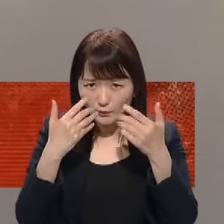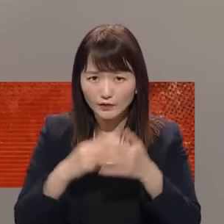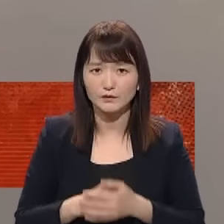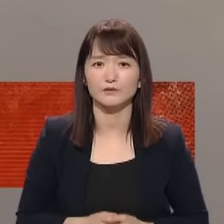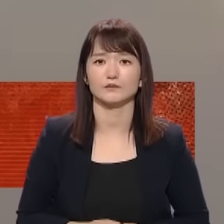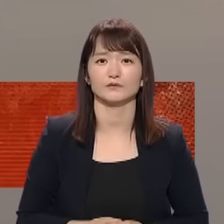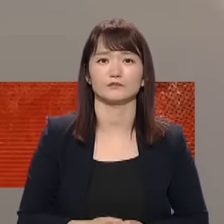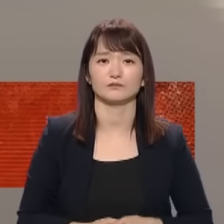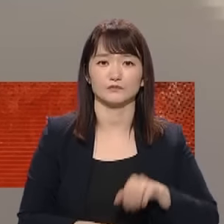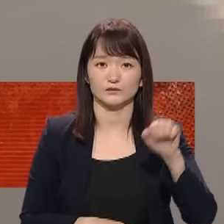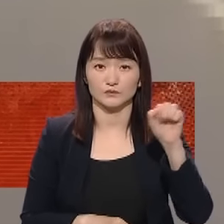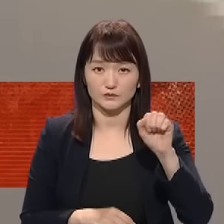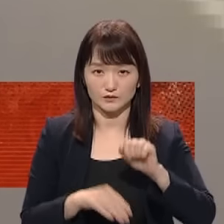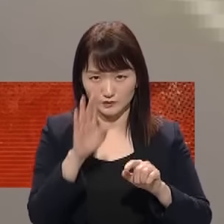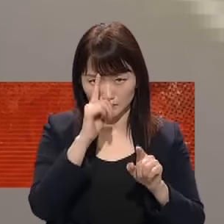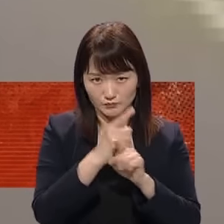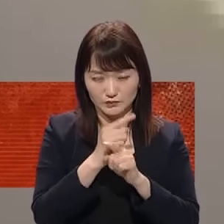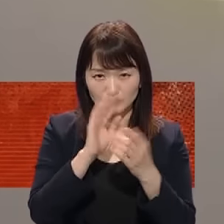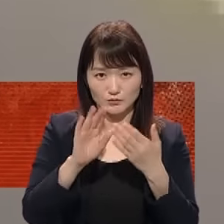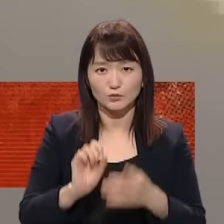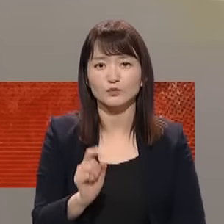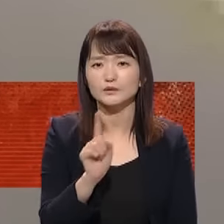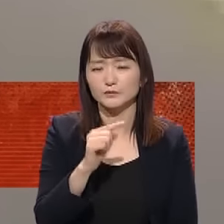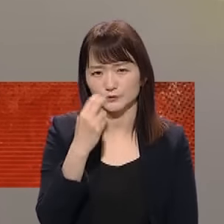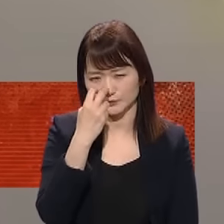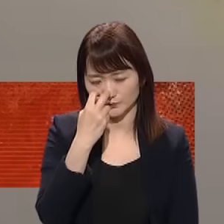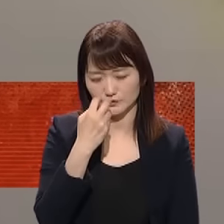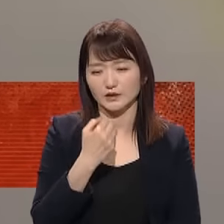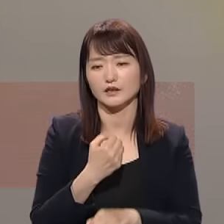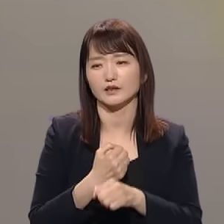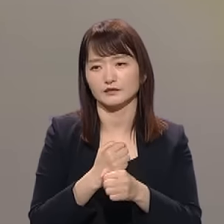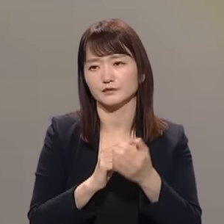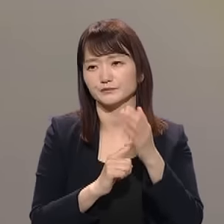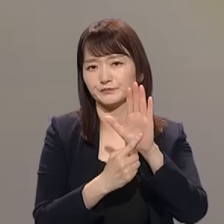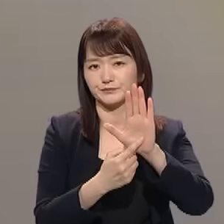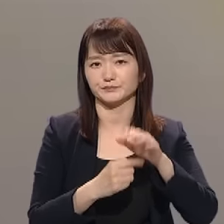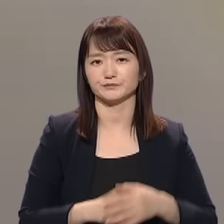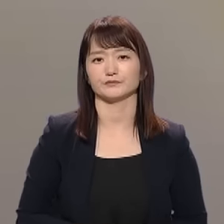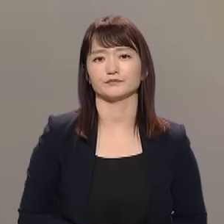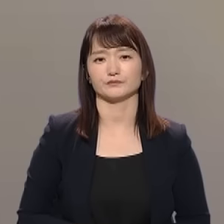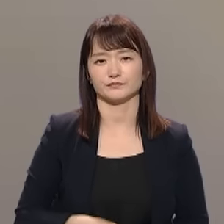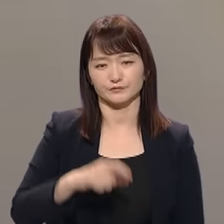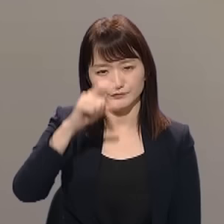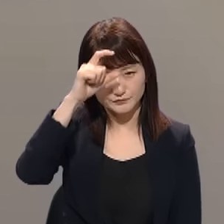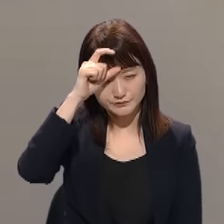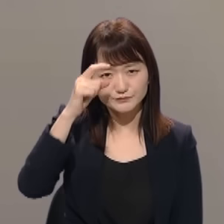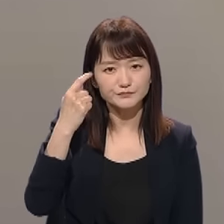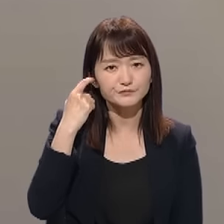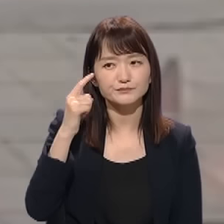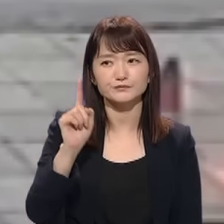당국은 운전자가 치료를 받고 난 후에 사고 원인을 조사할 거라고 밝혔습니다. 다음은 튀르키예로 가보시죠.